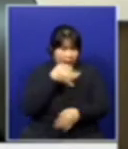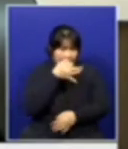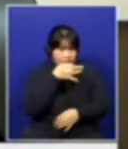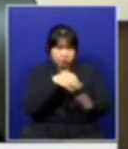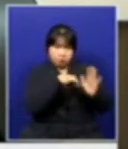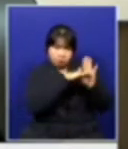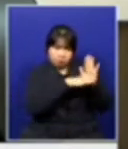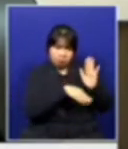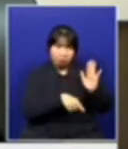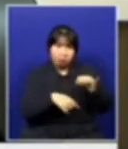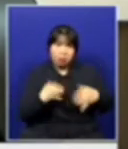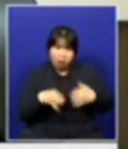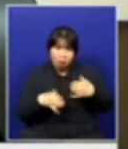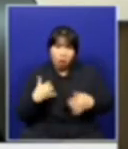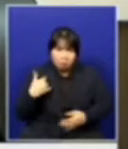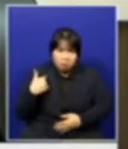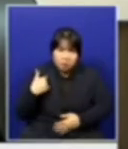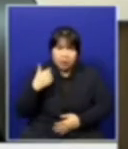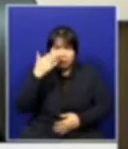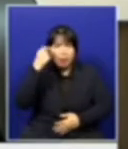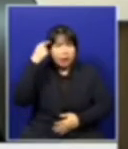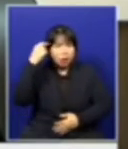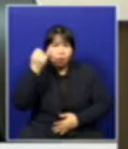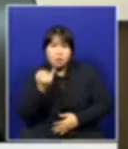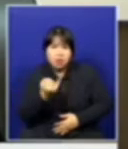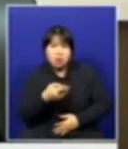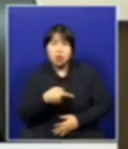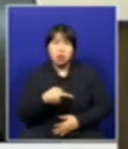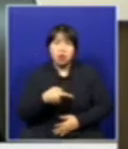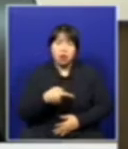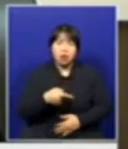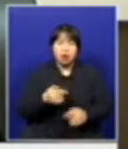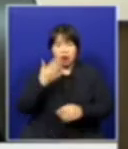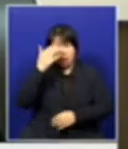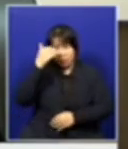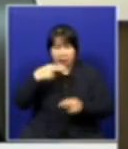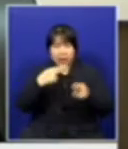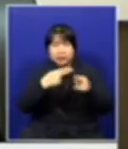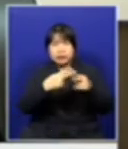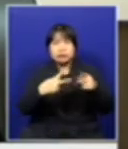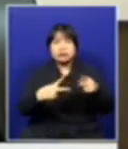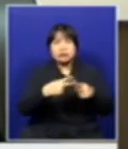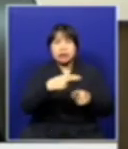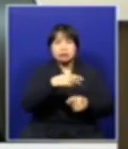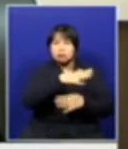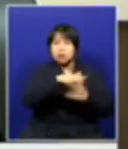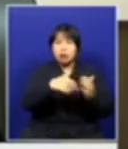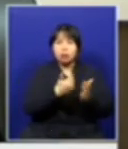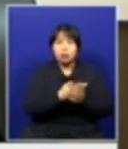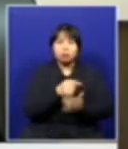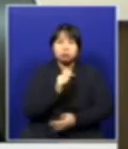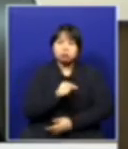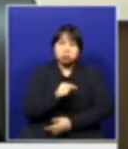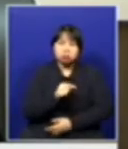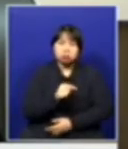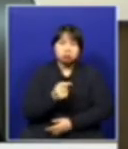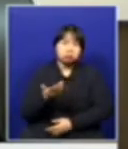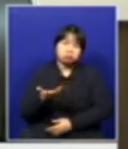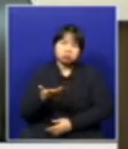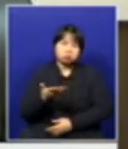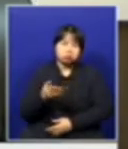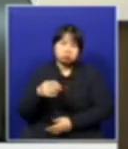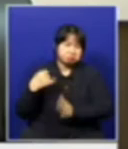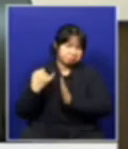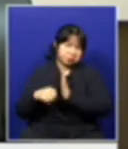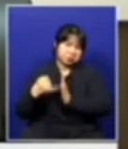านี้เขาไม่เดือดร้อนนะฮะแต่ว่ากลับกลายเป็นว่ารัฐบาลไปตัดคนกลุ่มนี้ออกทั้งหมดนะครับซึ่งมันไม่ถูกต้องนะฮะเพรา